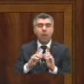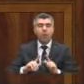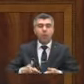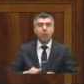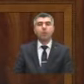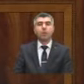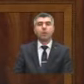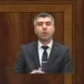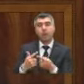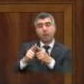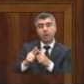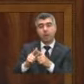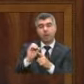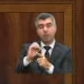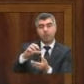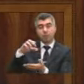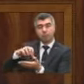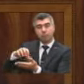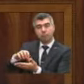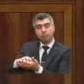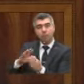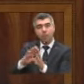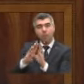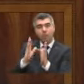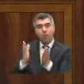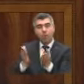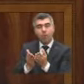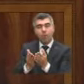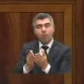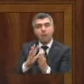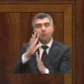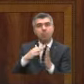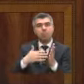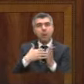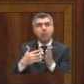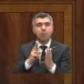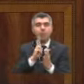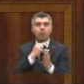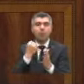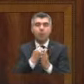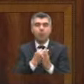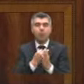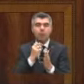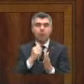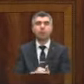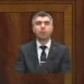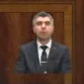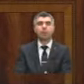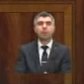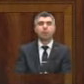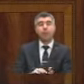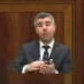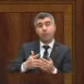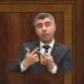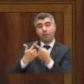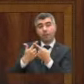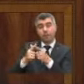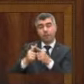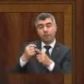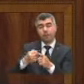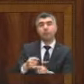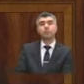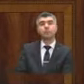ضمن المجالات التي يشملها البرنامج الحكومي أوراش، وفق الحاجيات